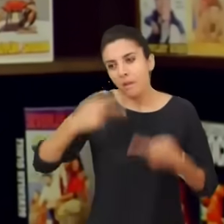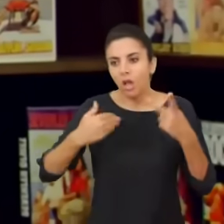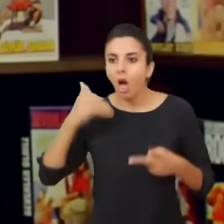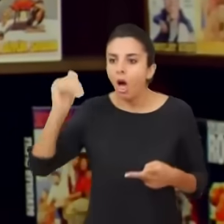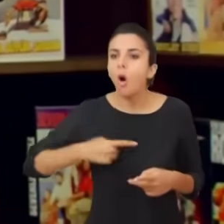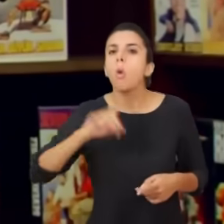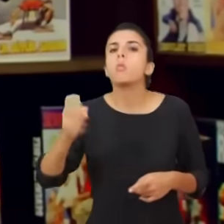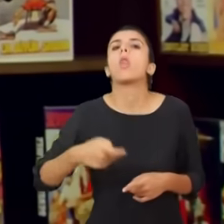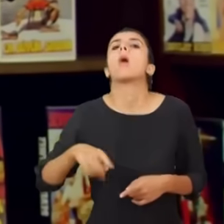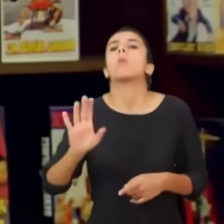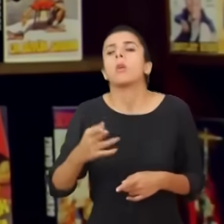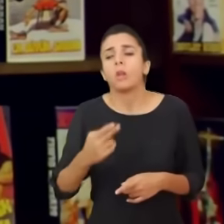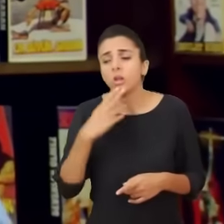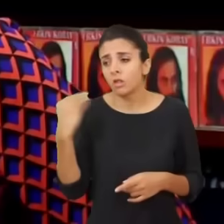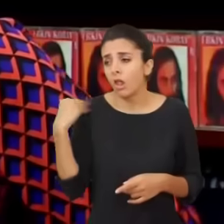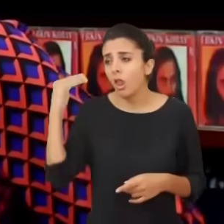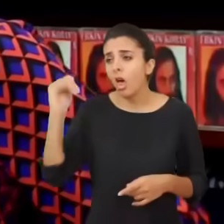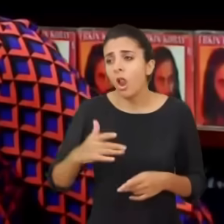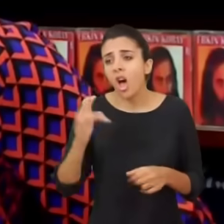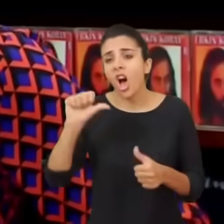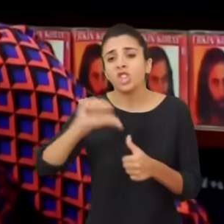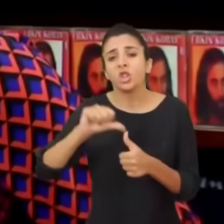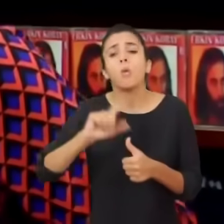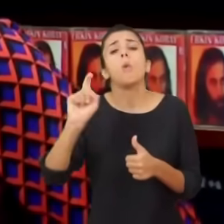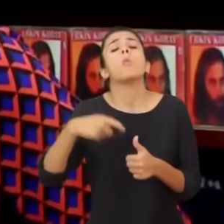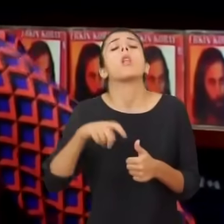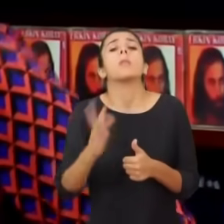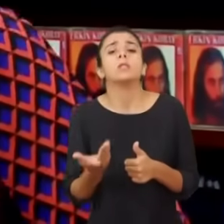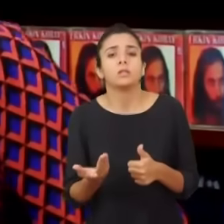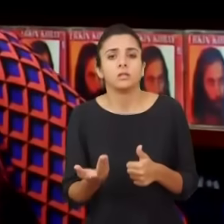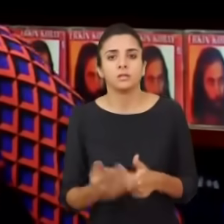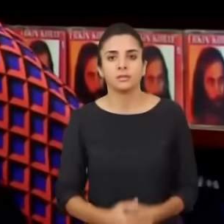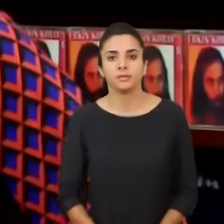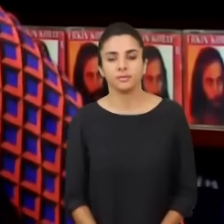bazen. Sağ solu bulamıyorum yani. Ha.